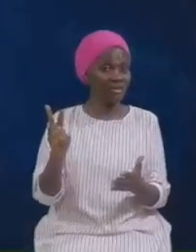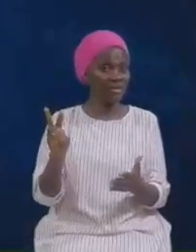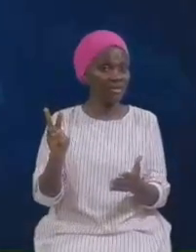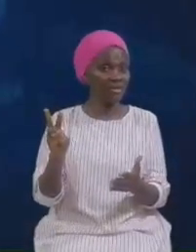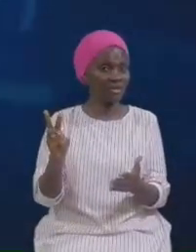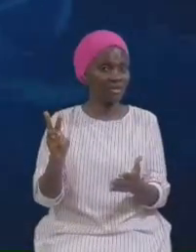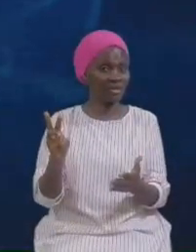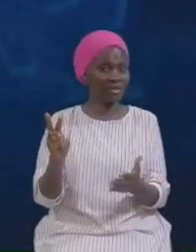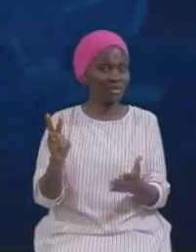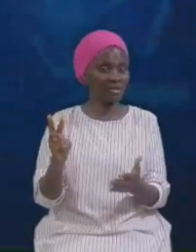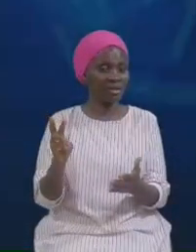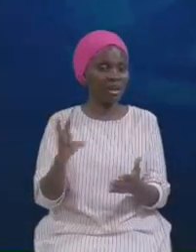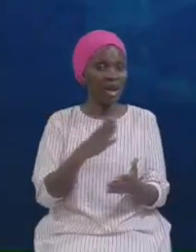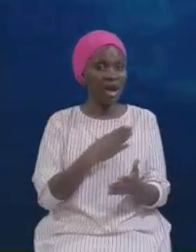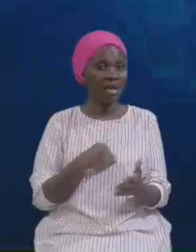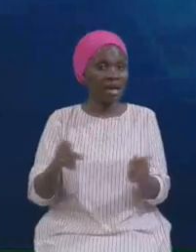Verset 36, mais